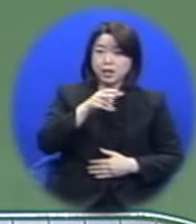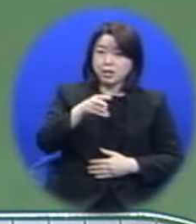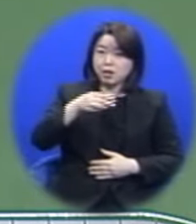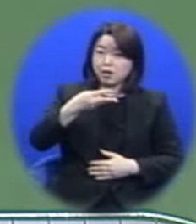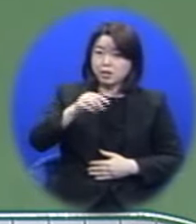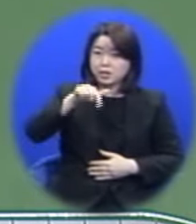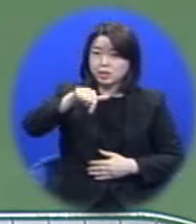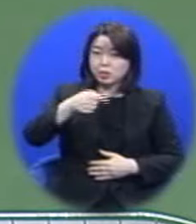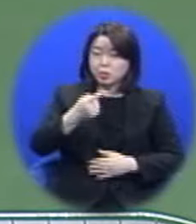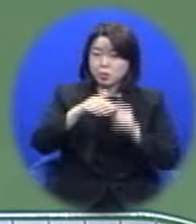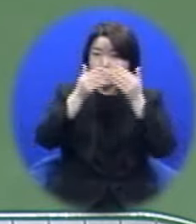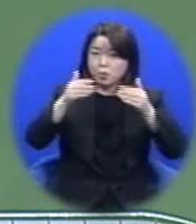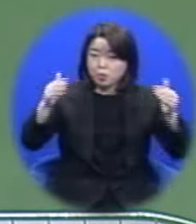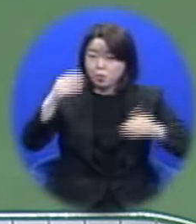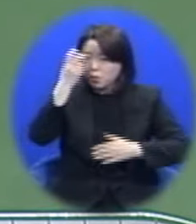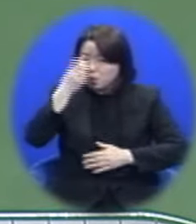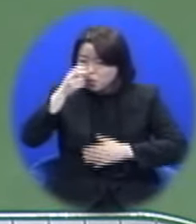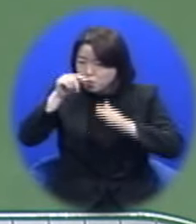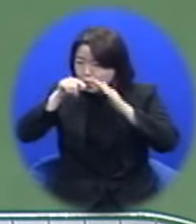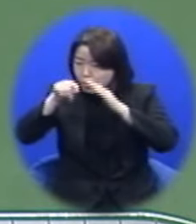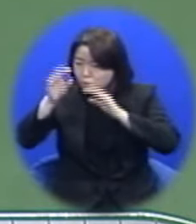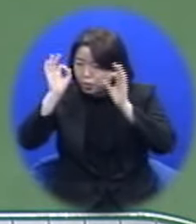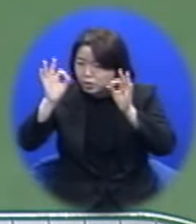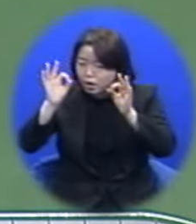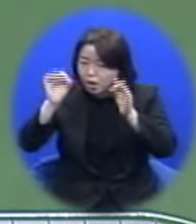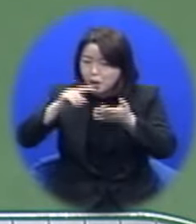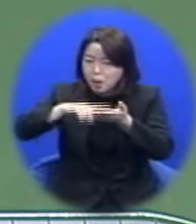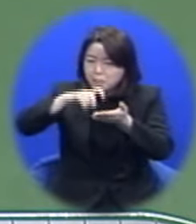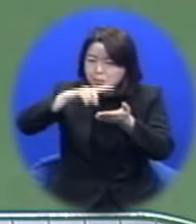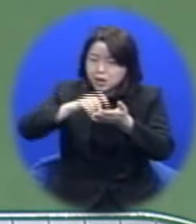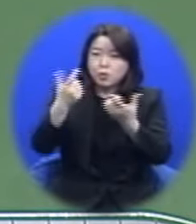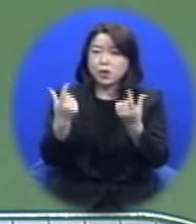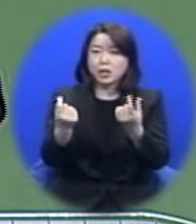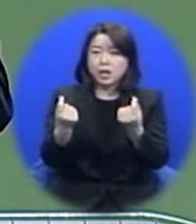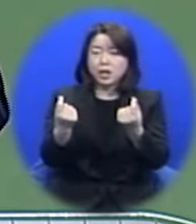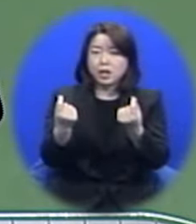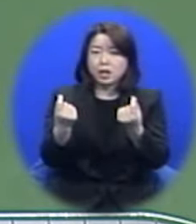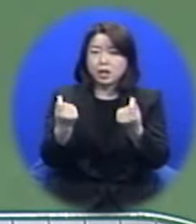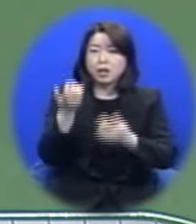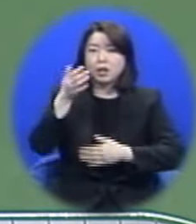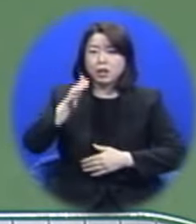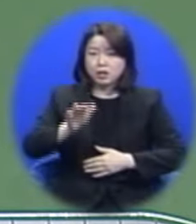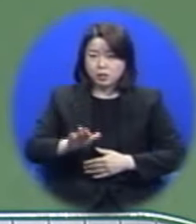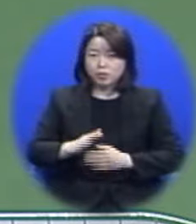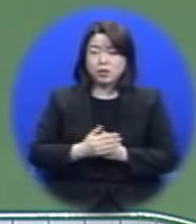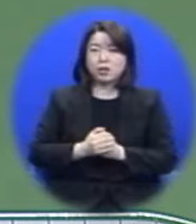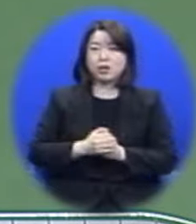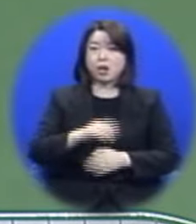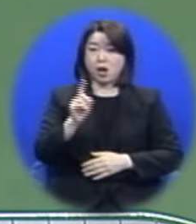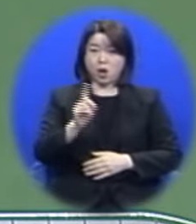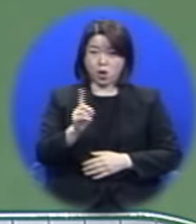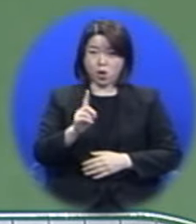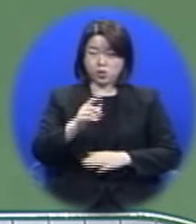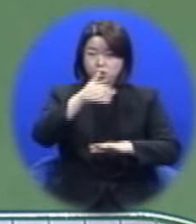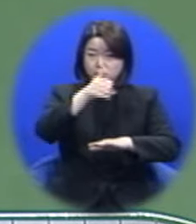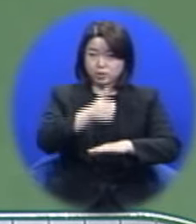들어가 보니까 자기들은 메뚜기 같았어요. 그런데 어떤